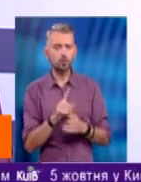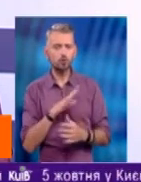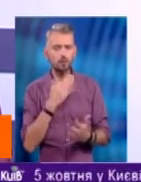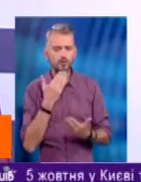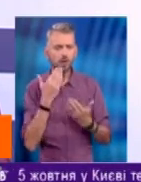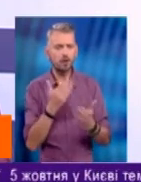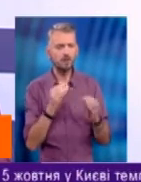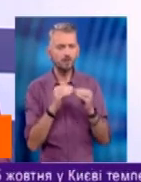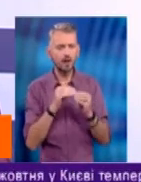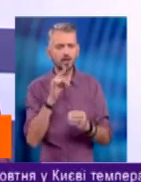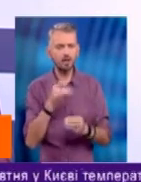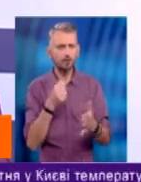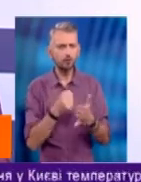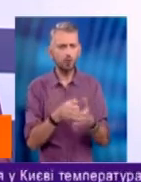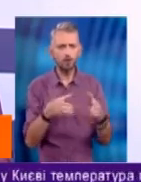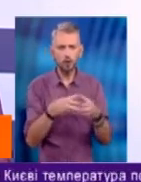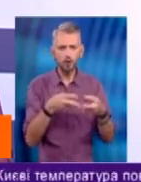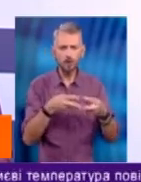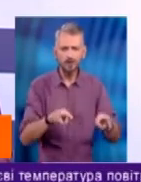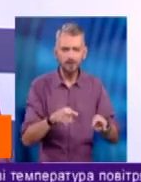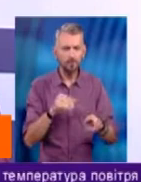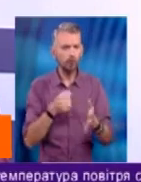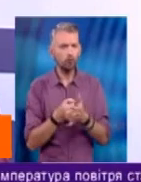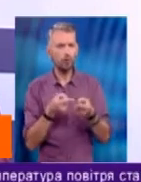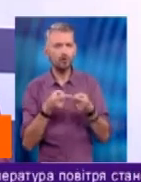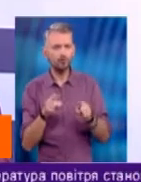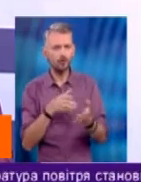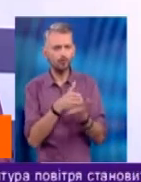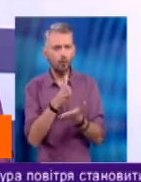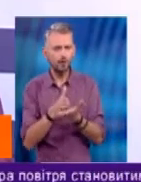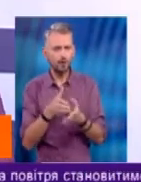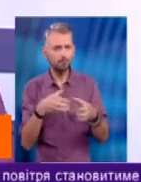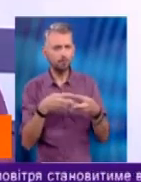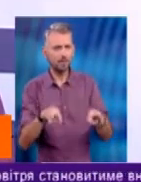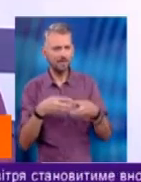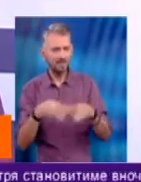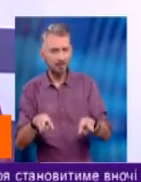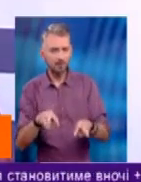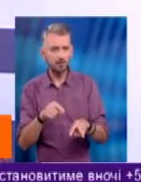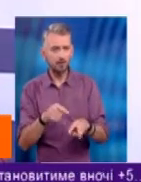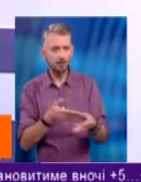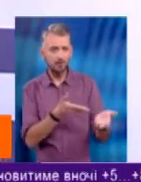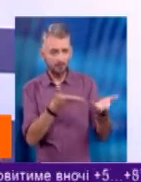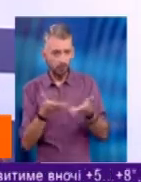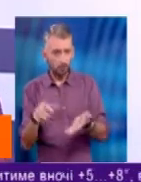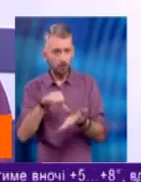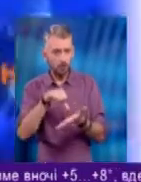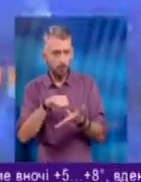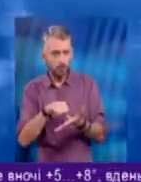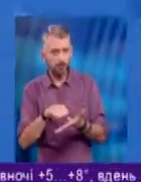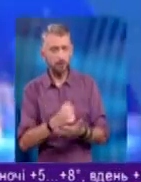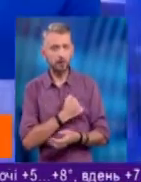зверталися десятки разів і до Кабінету міністрів, і до інших профільних міністерств, які, ну, запрошували прийняти участь. На жаль,